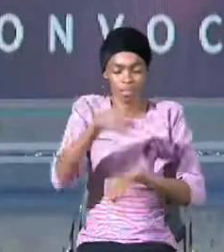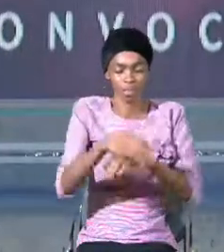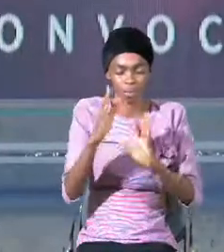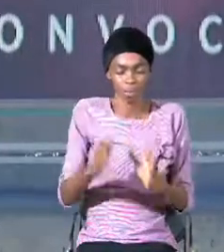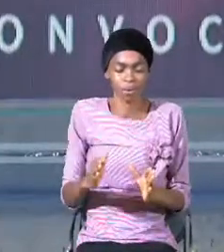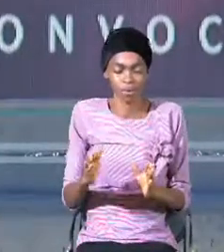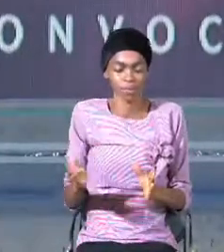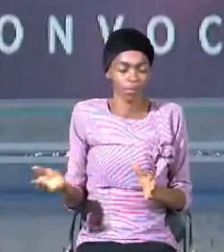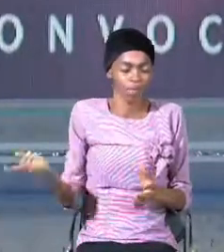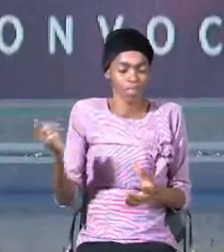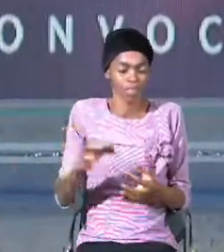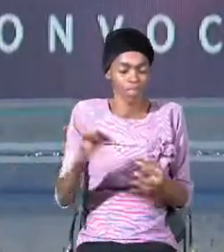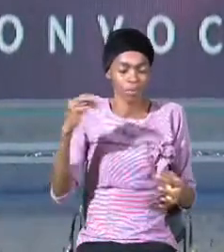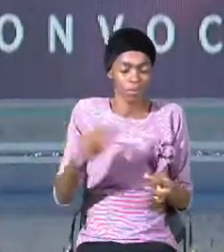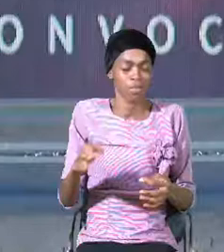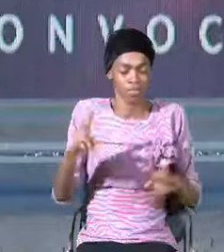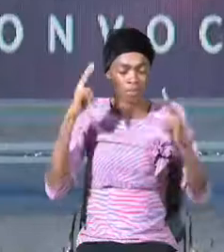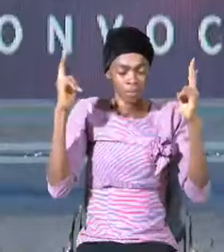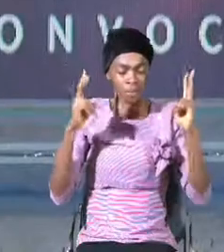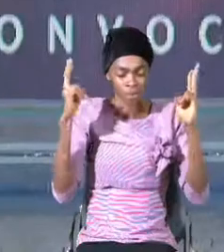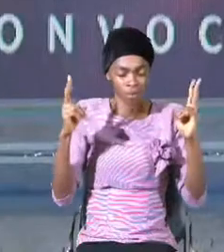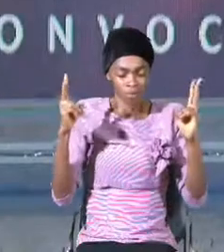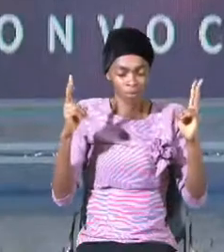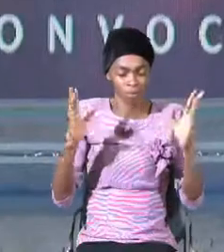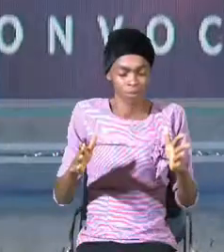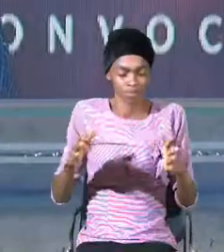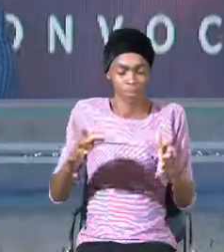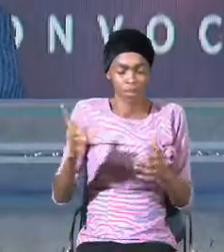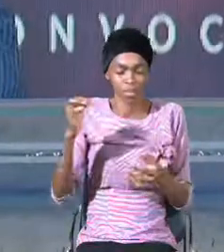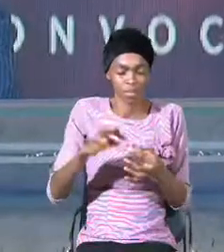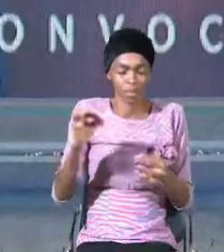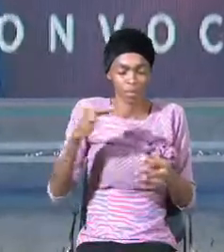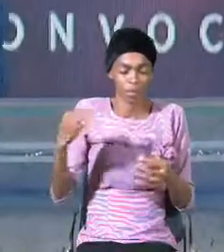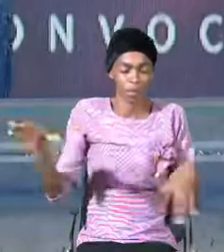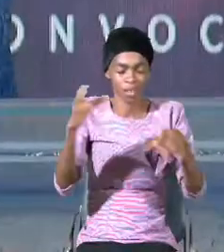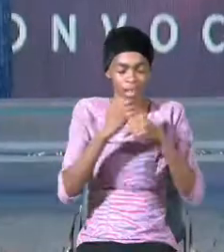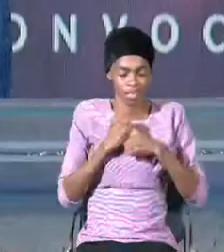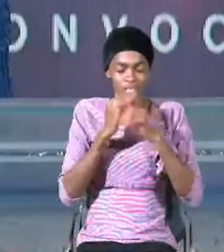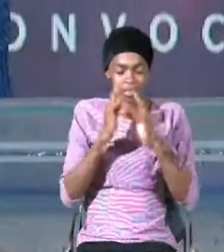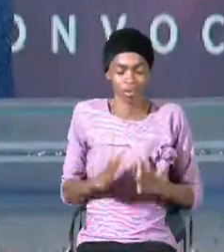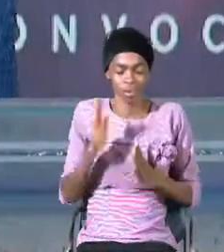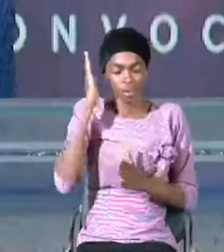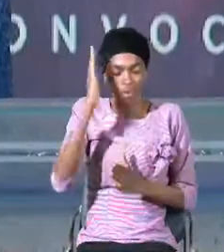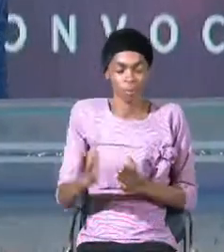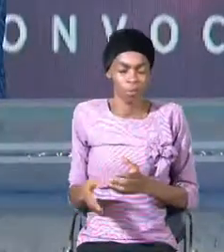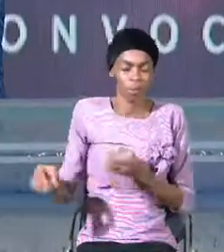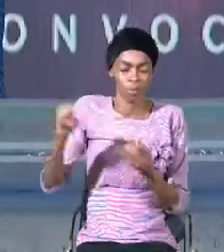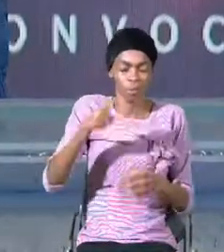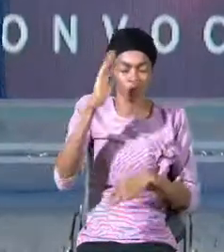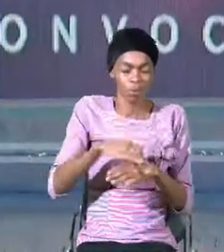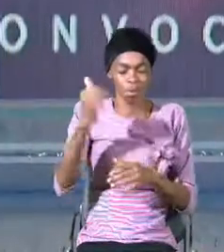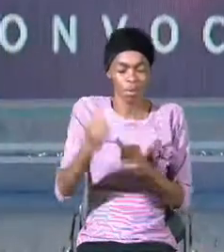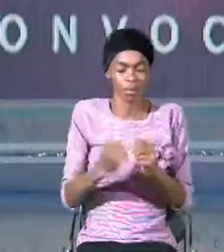vainqueurs, l'esprit des triomphateurs, l'esprit des réalisateurs vienne